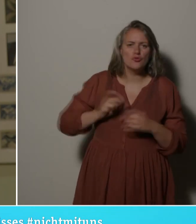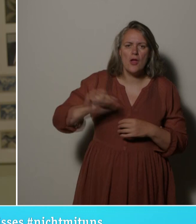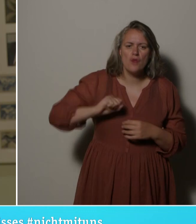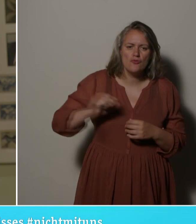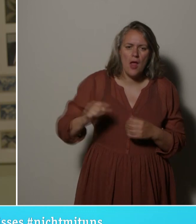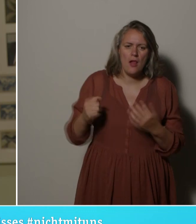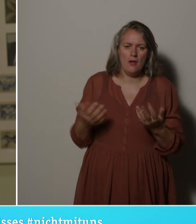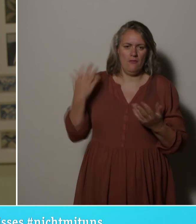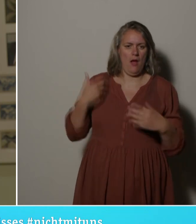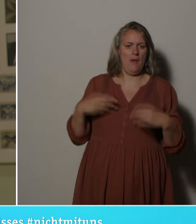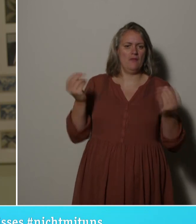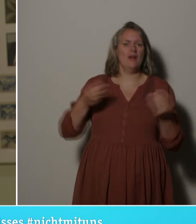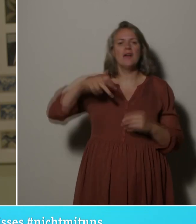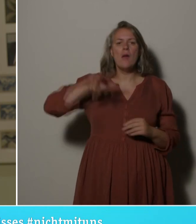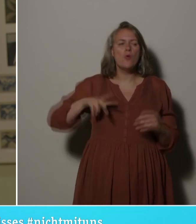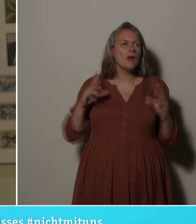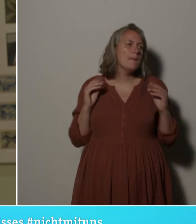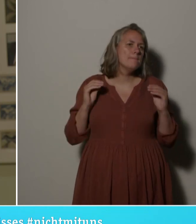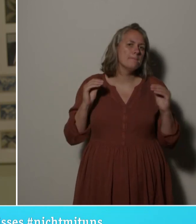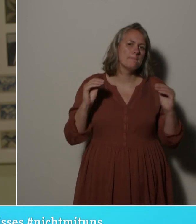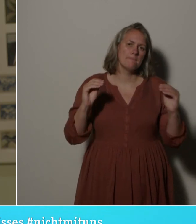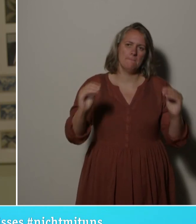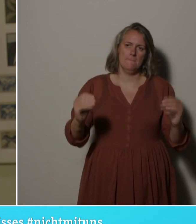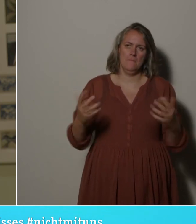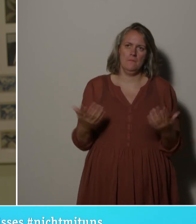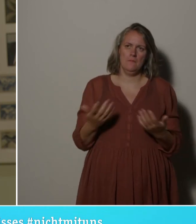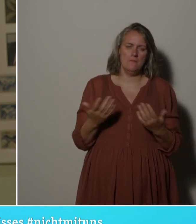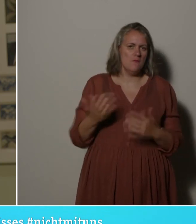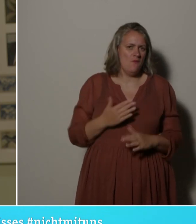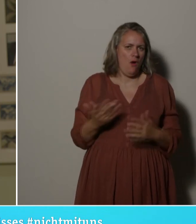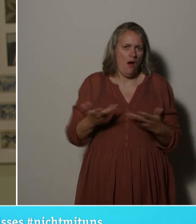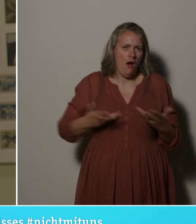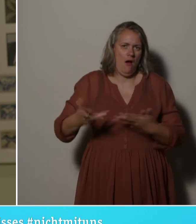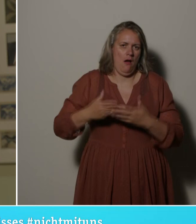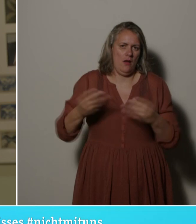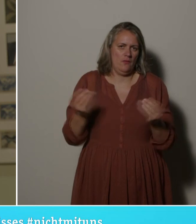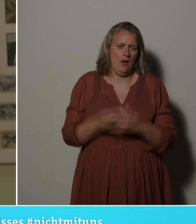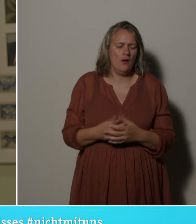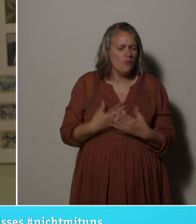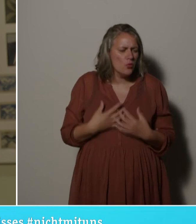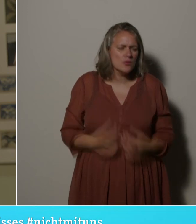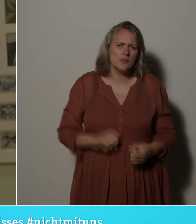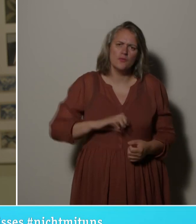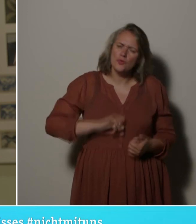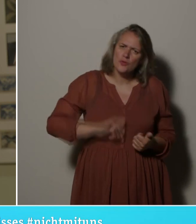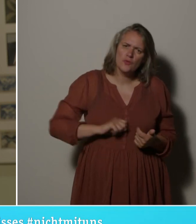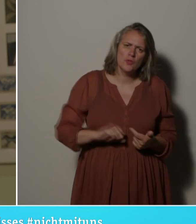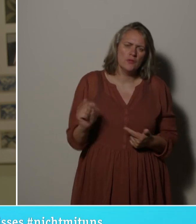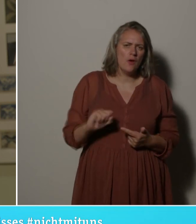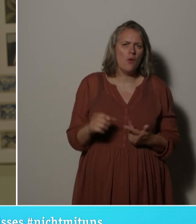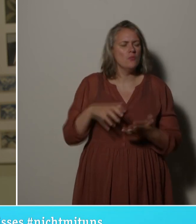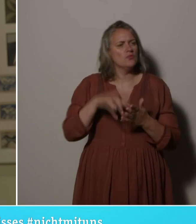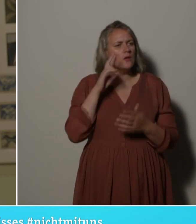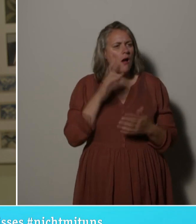nachdem am Anfang erst mal 3 Monate gewartet wurde, bevor man überhaupt drüber spricht. Frustration, dass die Stadträtinnen und Stadträte